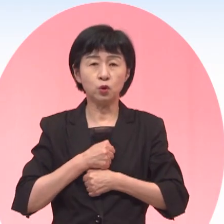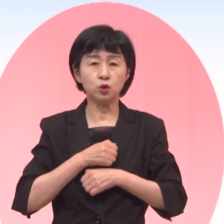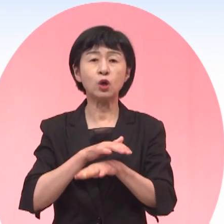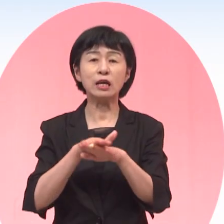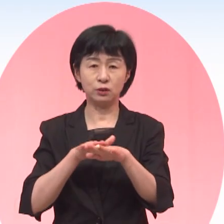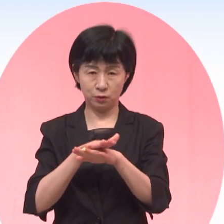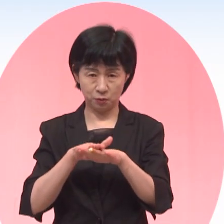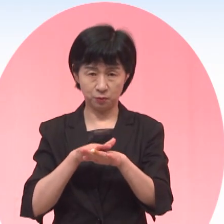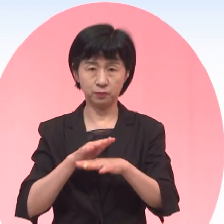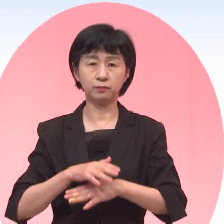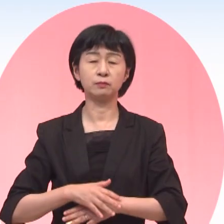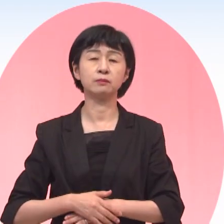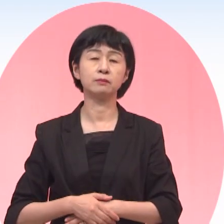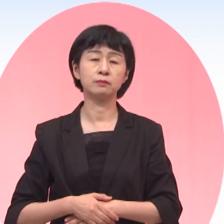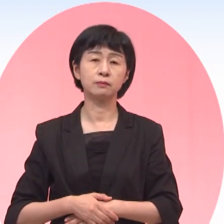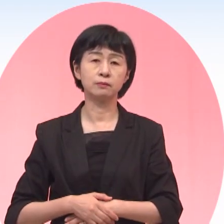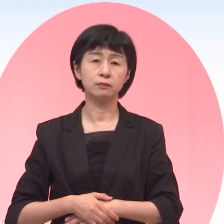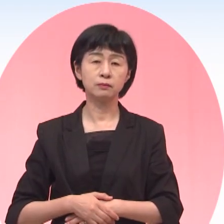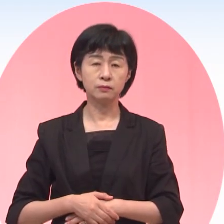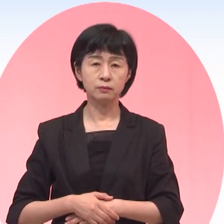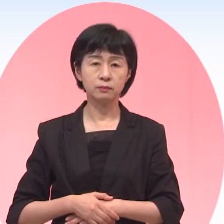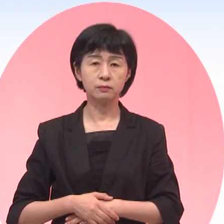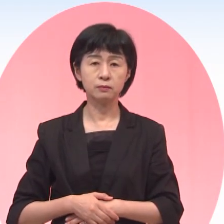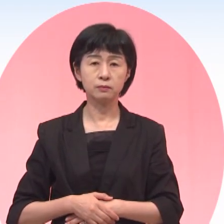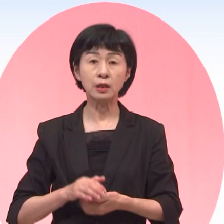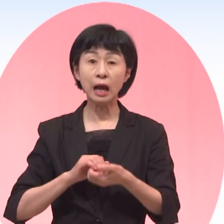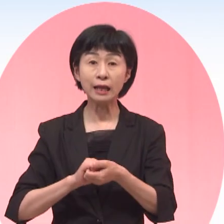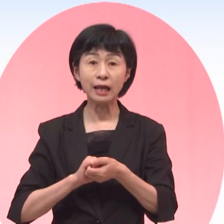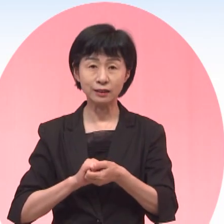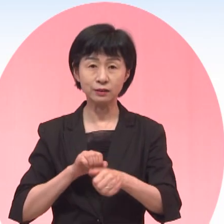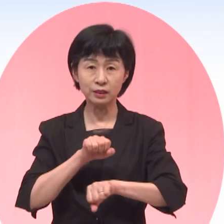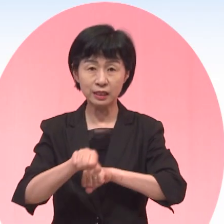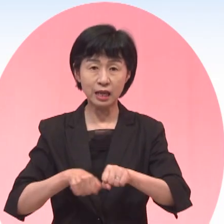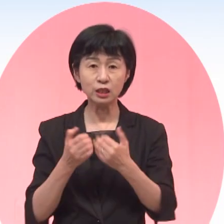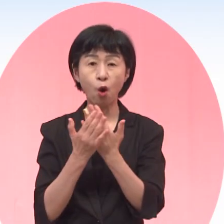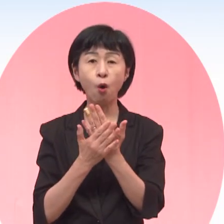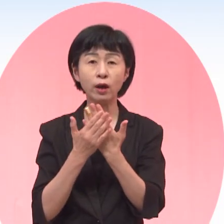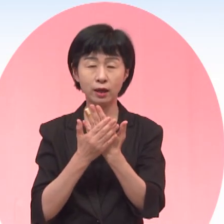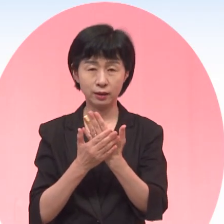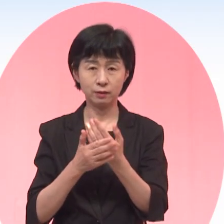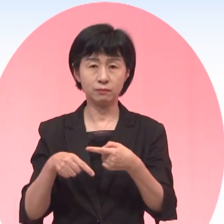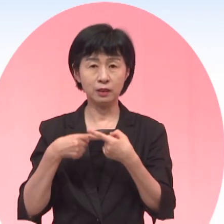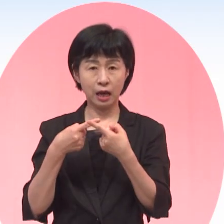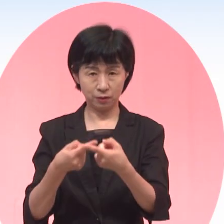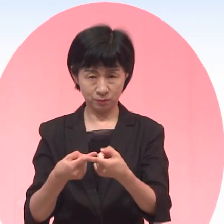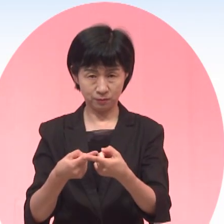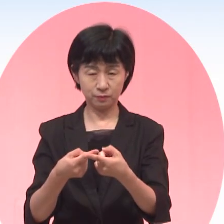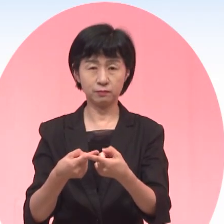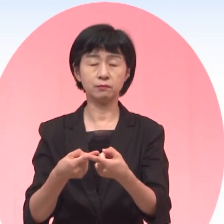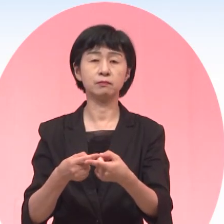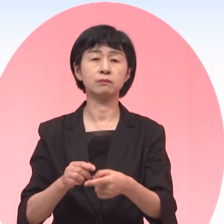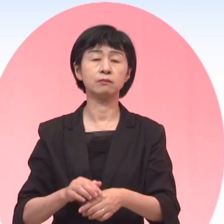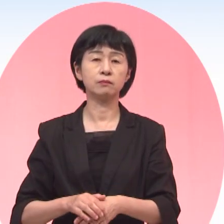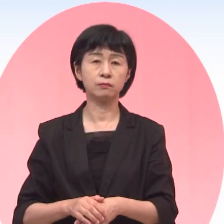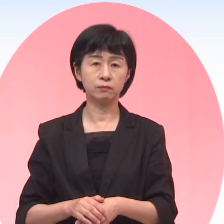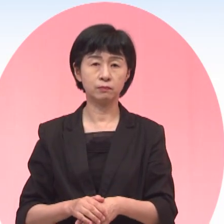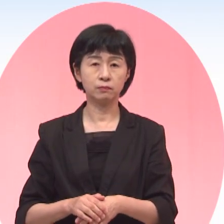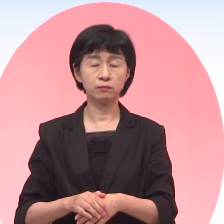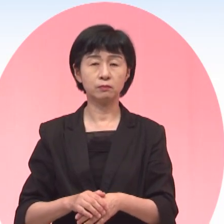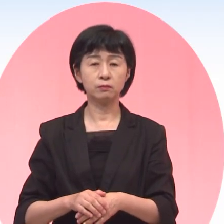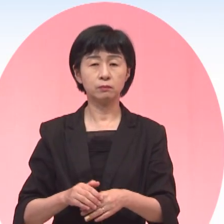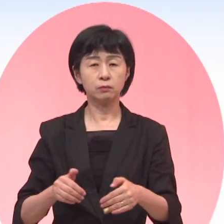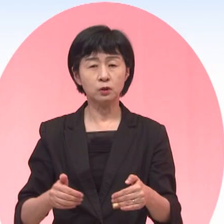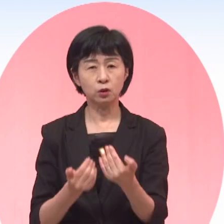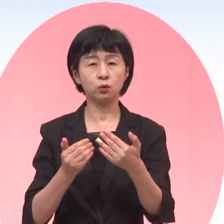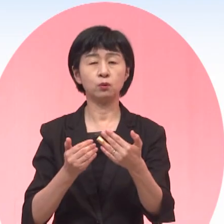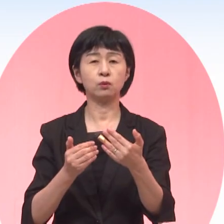することが重要です。そして必ず自転車保険に加入していただき、万が一の